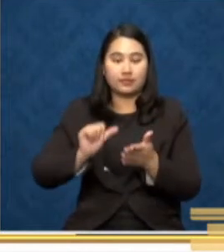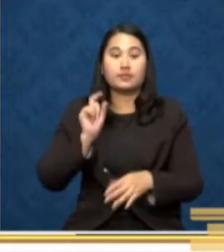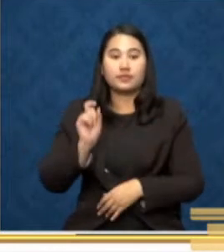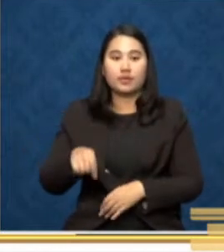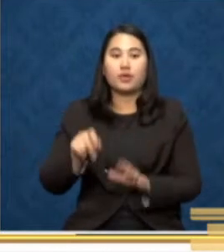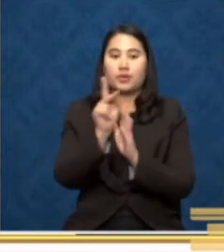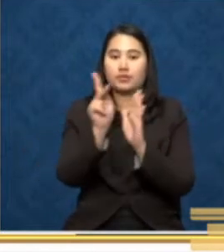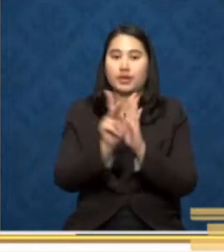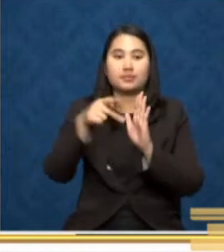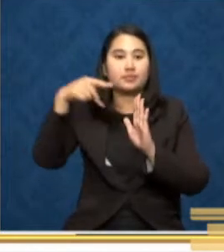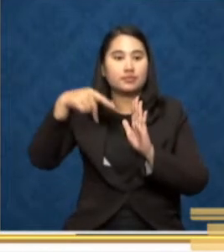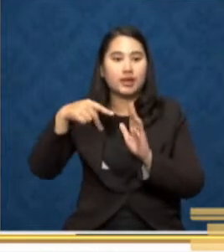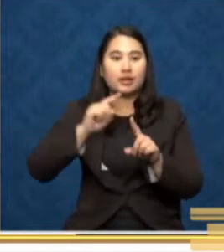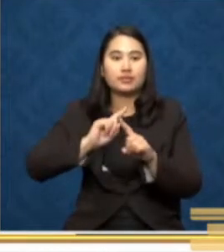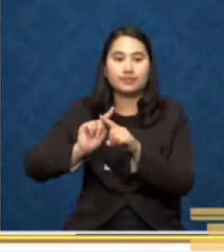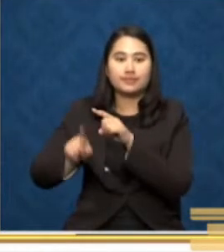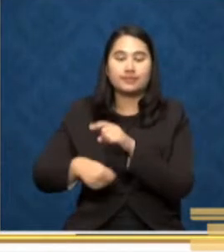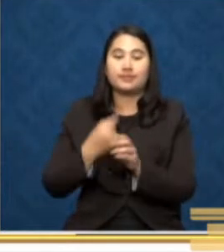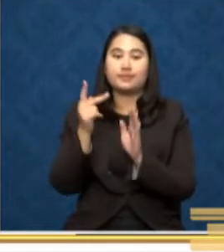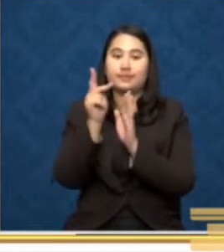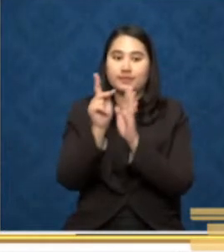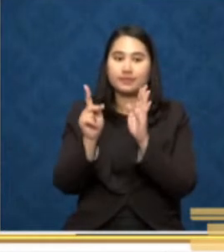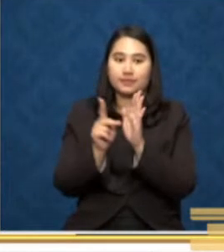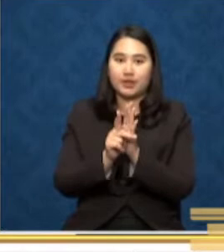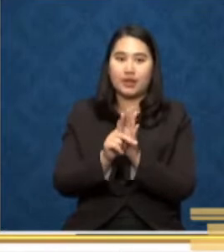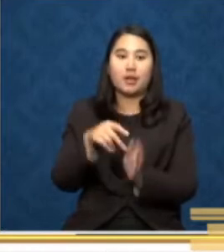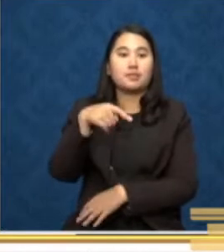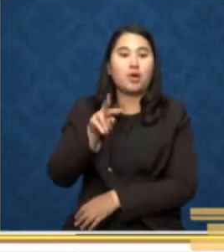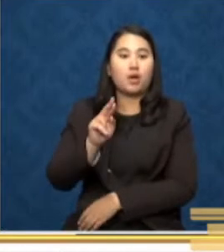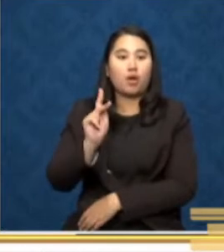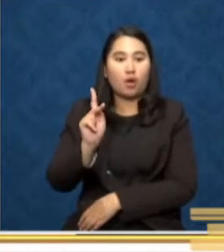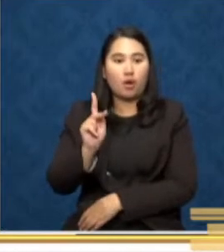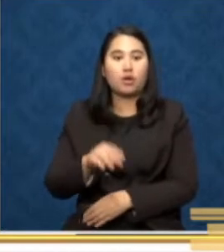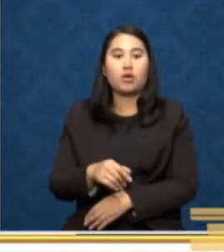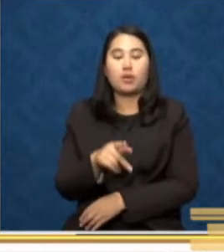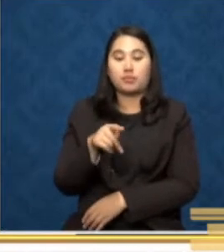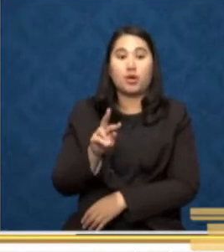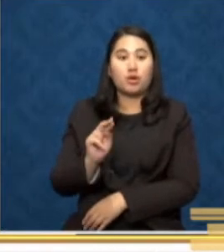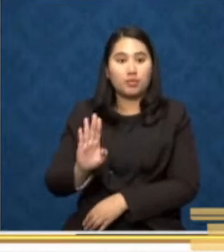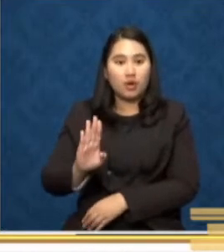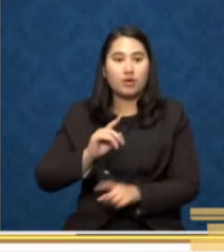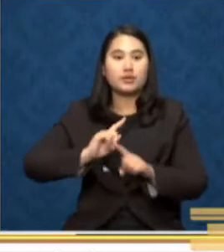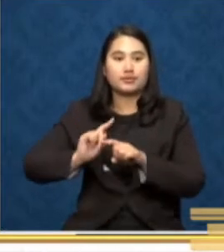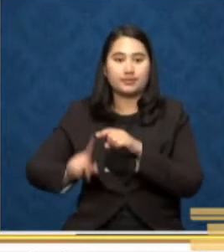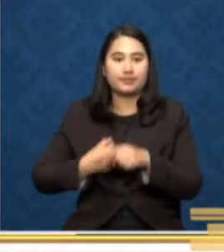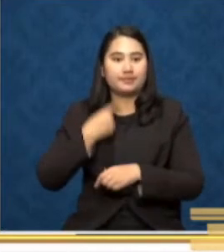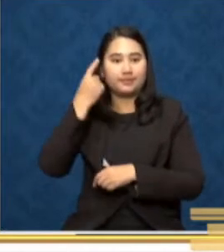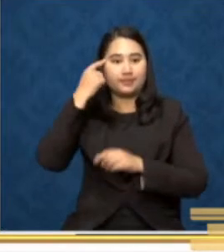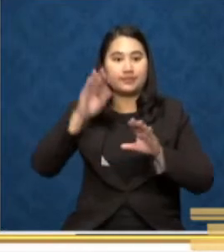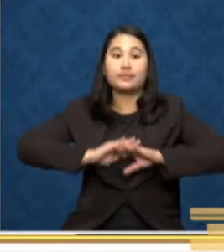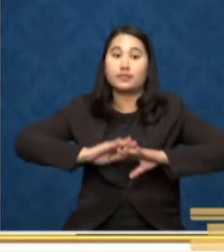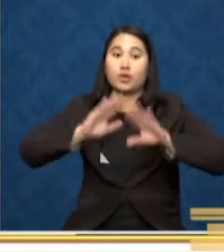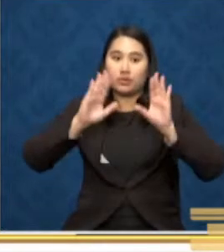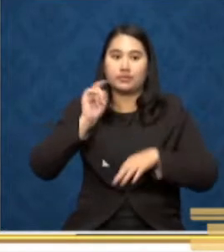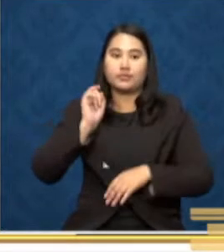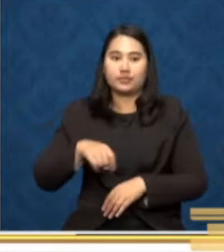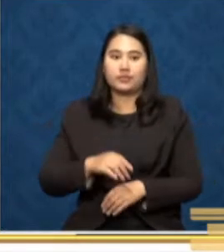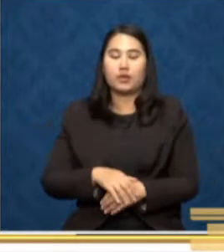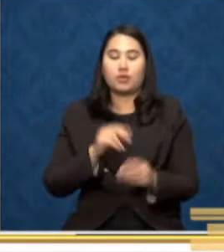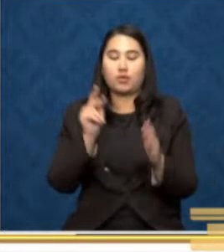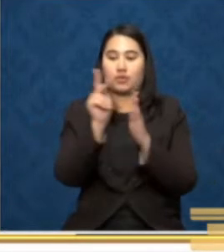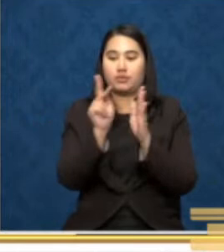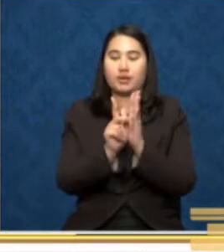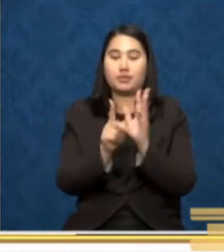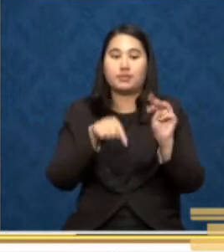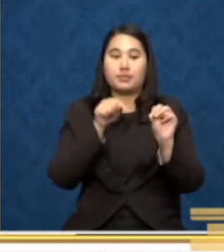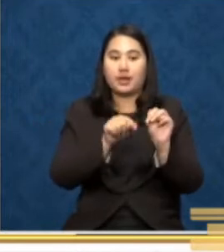กฎหมายพิเศษต่างๆกฎอัยการศึกพรก.ฉุกเฉินพรบ.ความมั่นคงจำเป็นต้องมีการพิจารณายกเลิกให้ได้ไม่ว่าจะเป็นมาตราต่างๆ